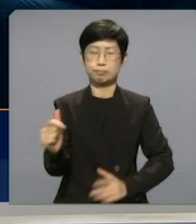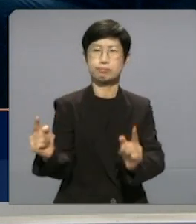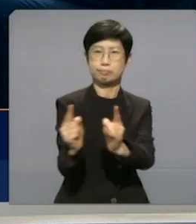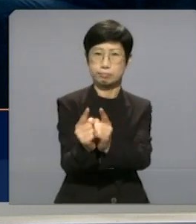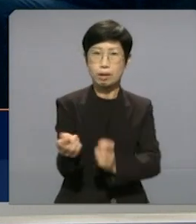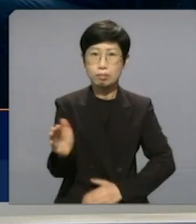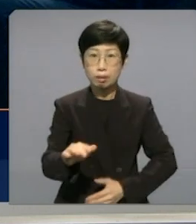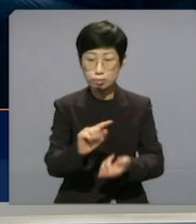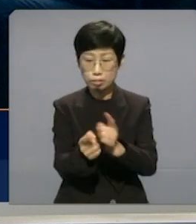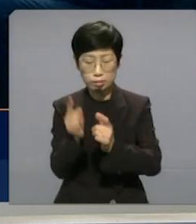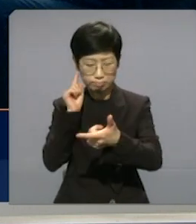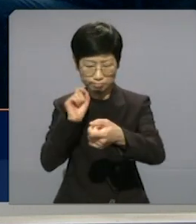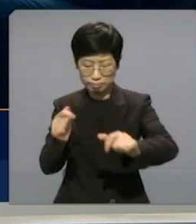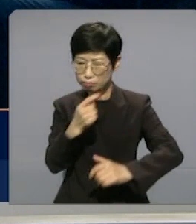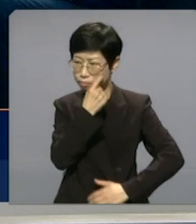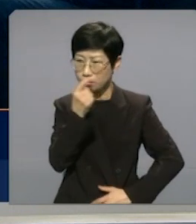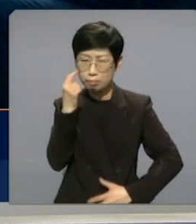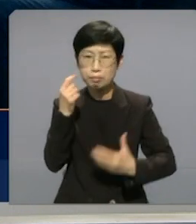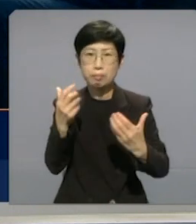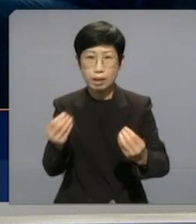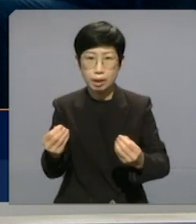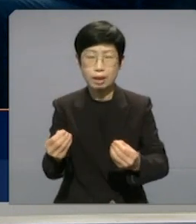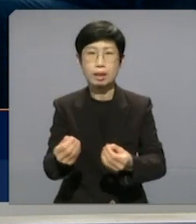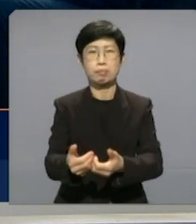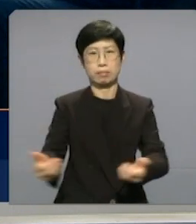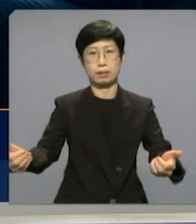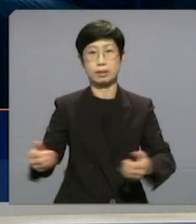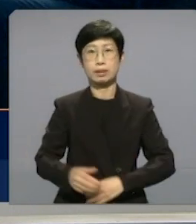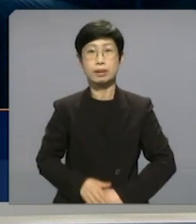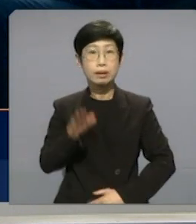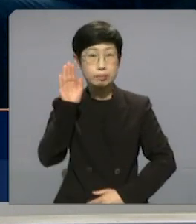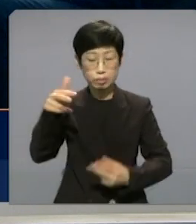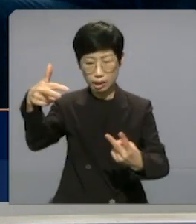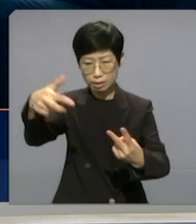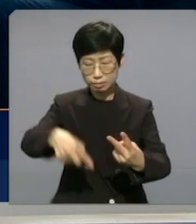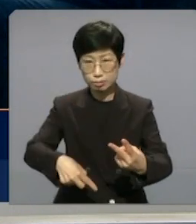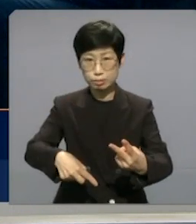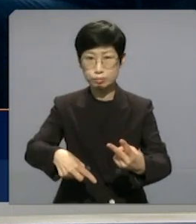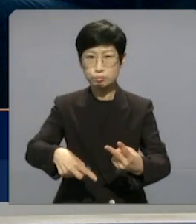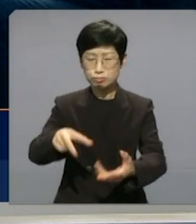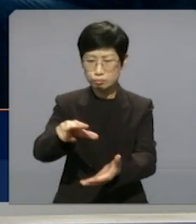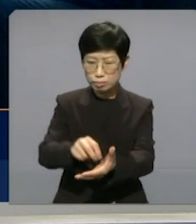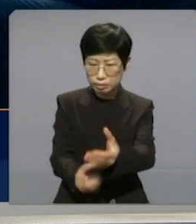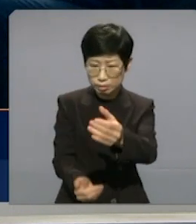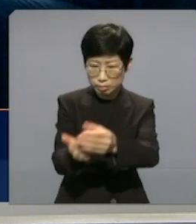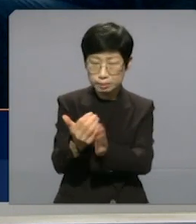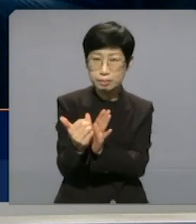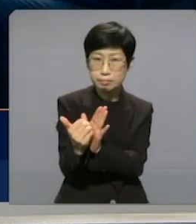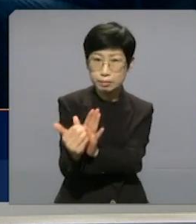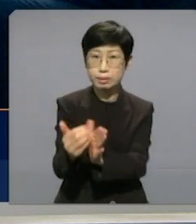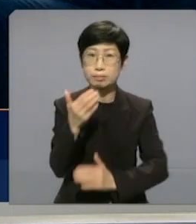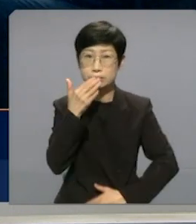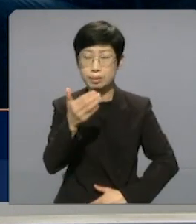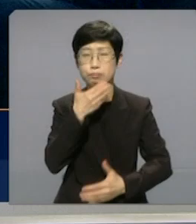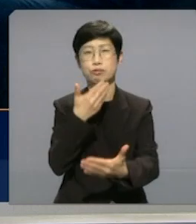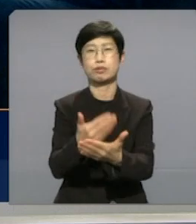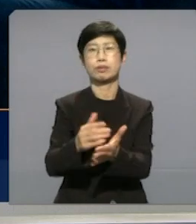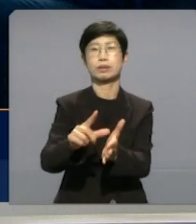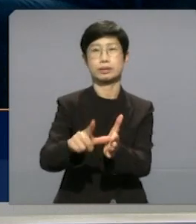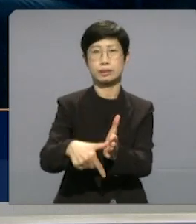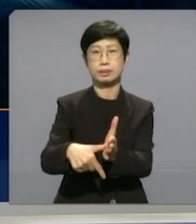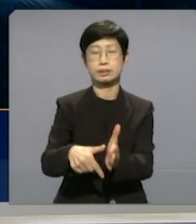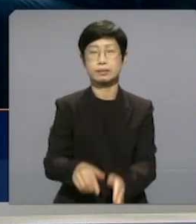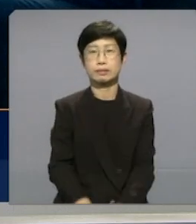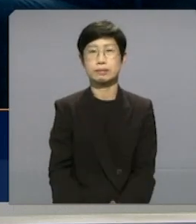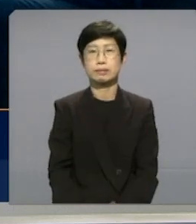서로 차이만 확인하며 끝났습니다. 앞으로 2주가 초유의 사태를 막을 골든타임이 될 전망입니다.